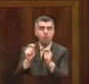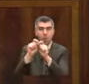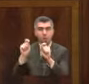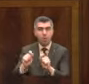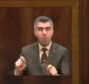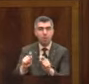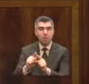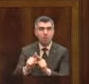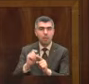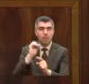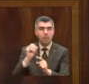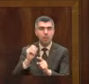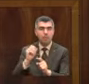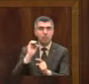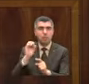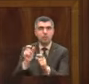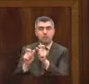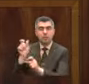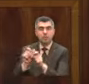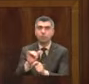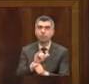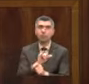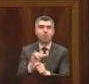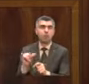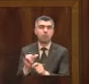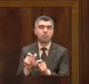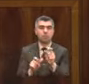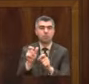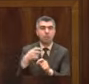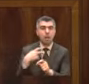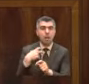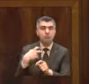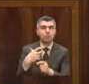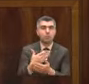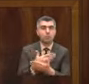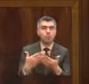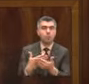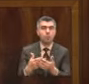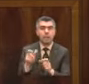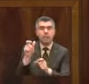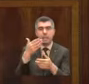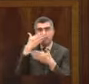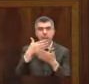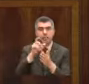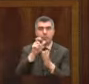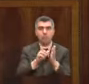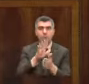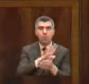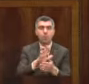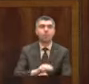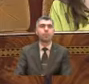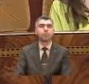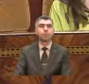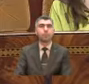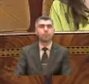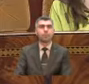الفوضى العارمة وفتح الباب على مصراعيه أمام الإثراء غير المشروع. شكرا لكم على حساب السيد رئيس. شكرا لكم السيد نائب محترم،